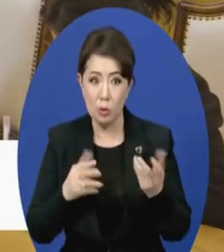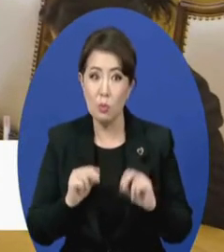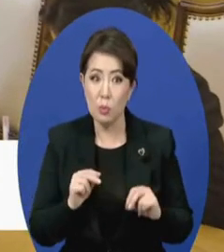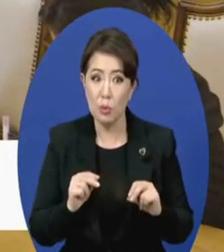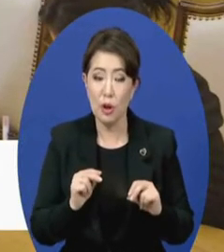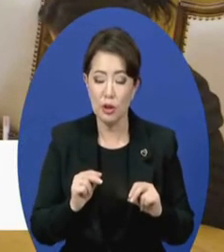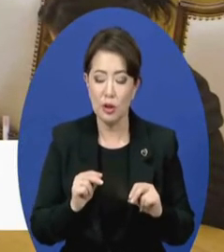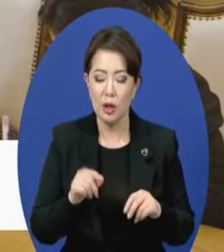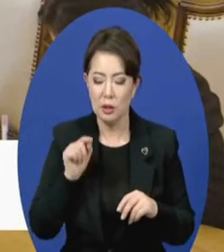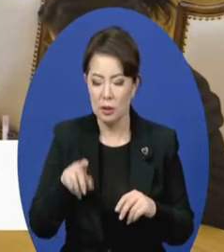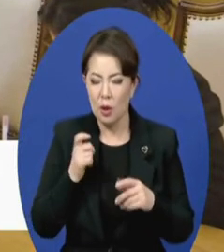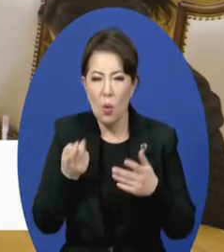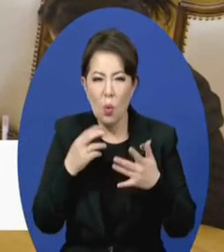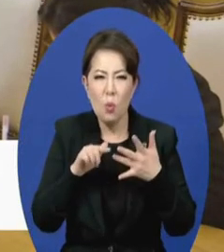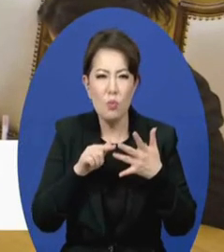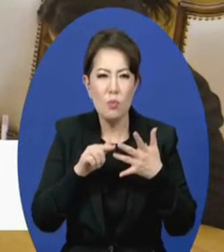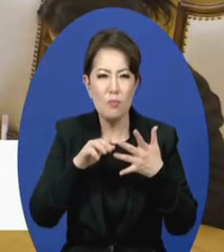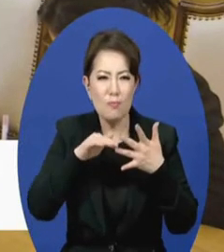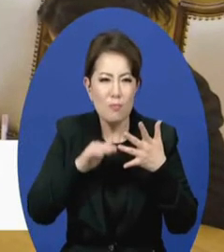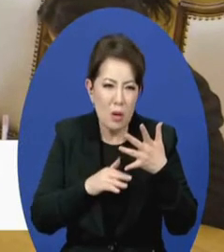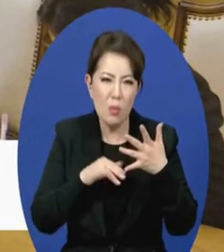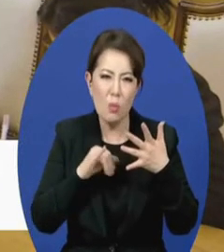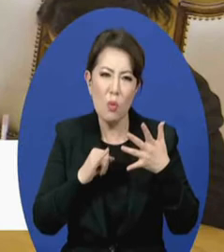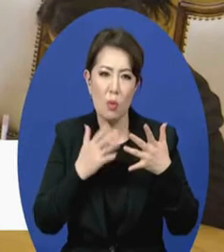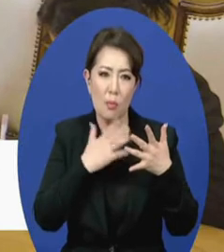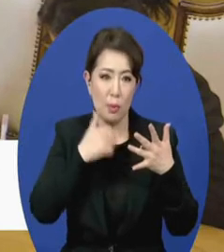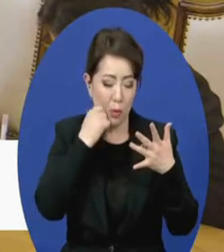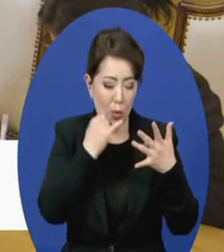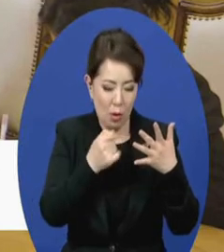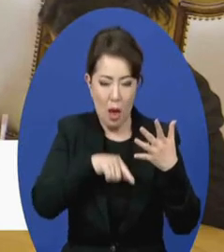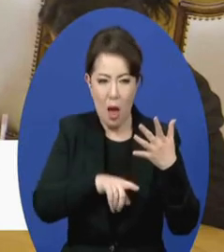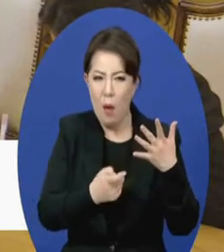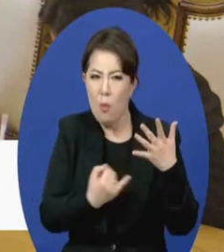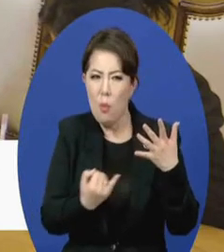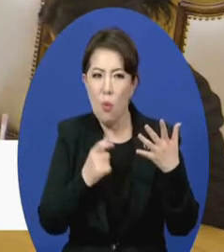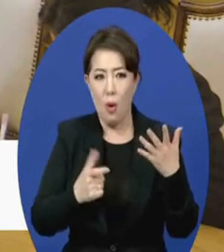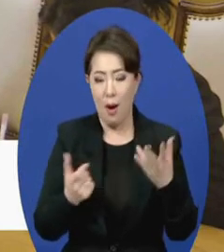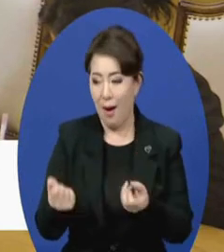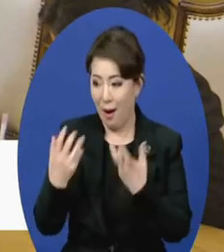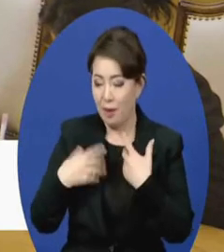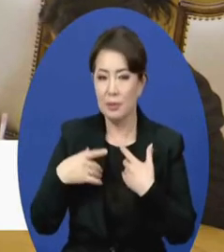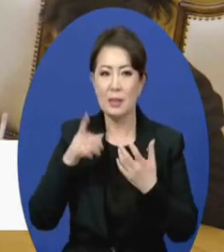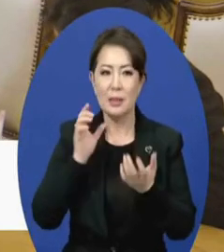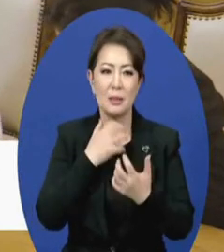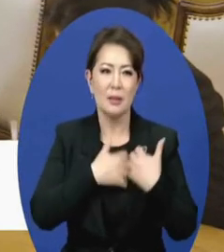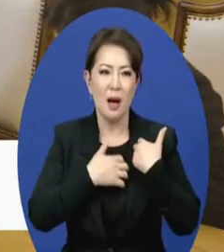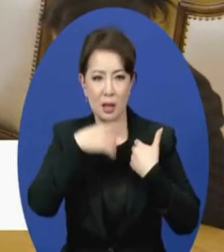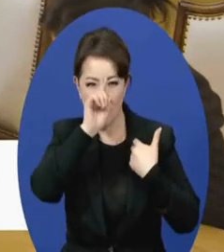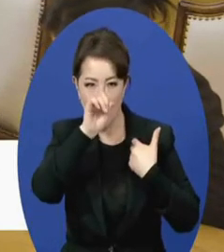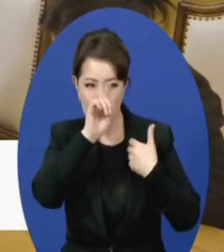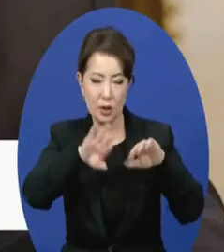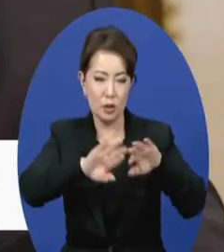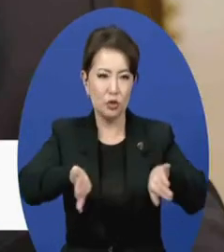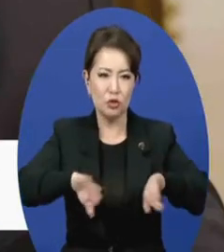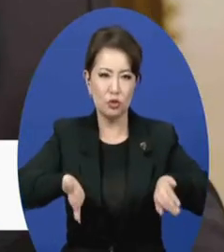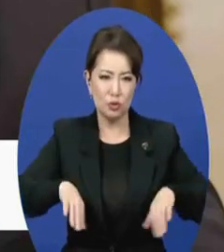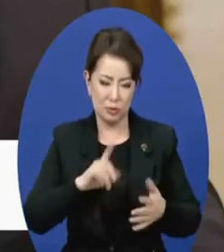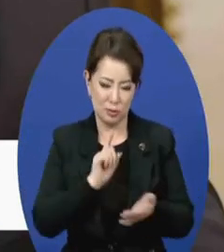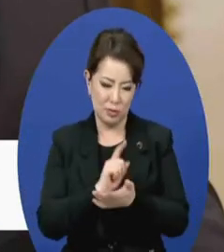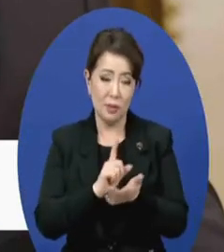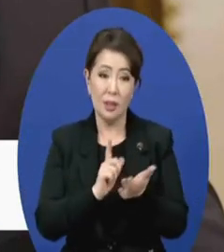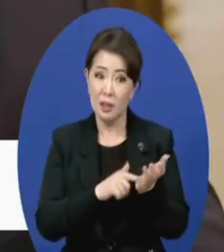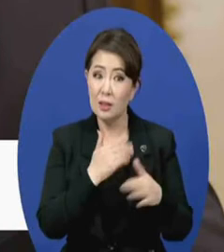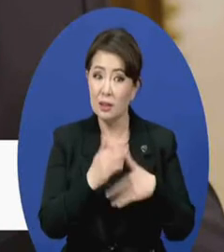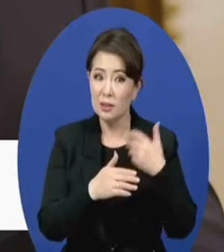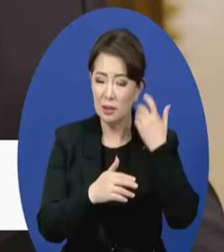хэрвээ хүндөвтөр хүмүүс ихсэх юм бол ялчгүй дараагийн шатны эмнэлгүүдээ судлаж эхэлнэ.